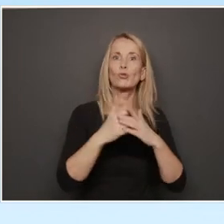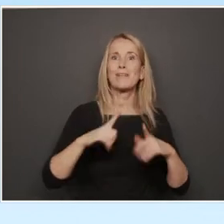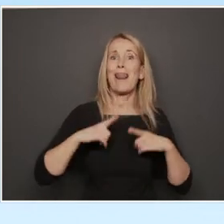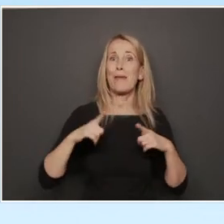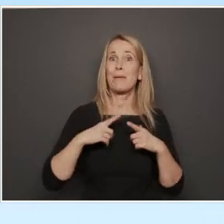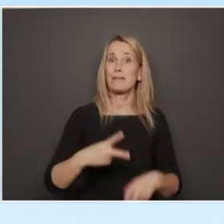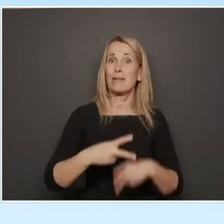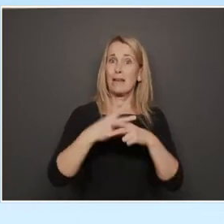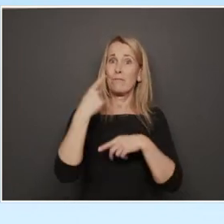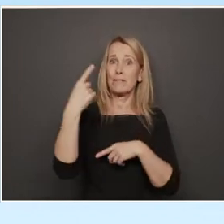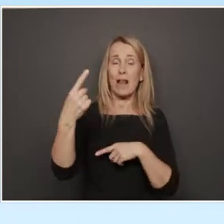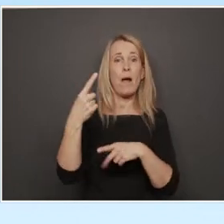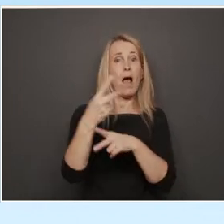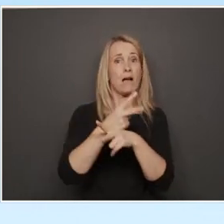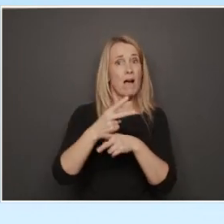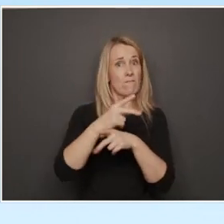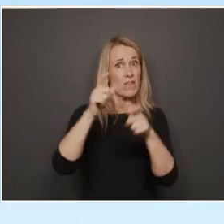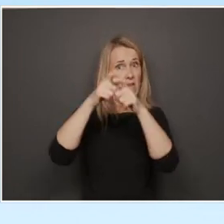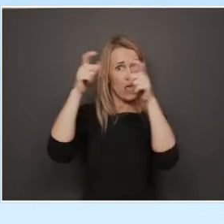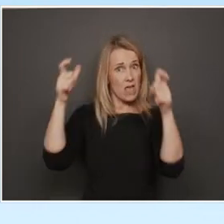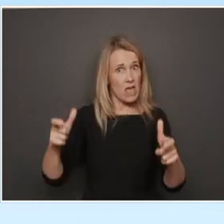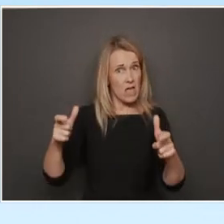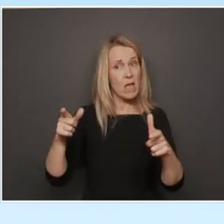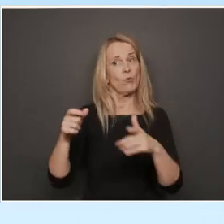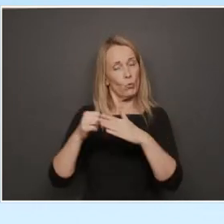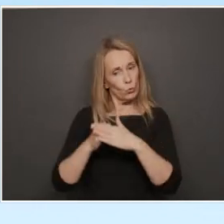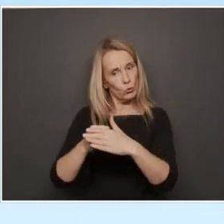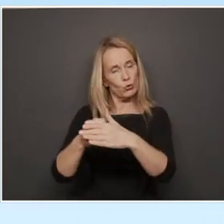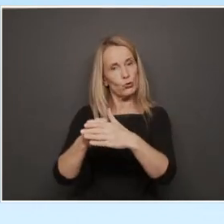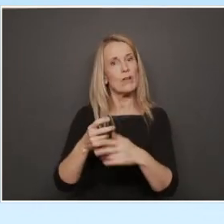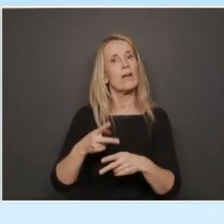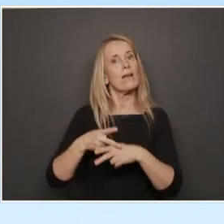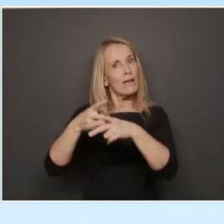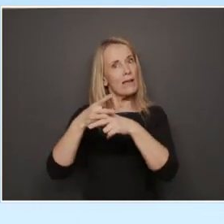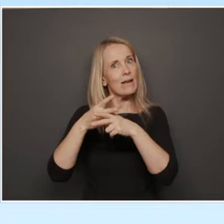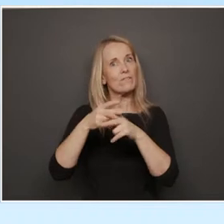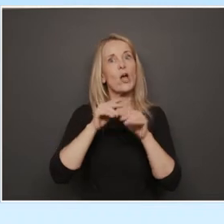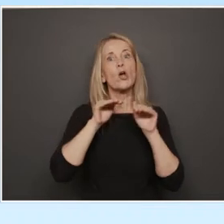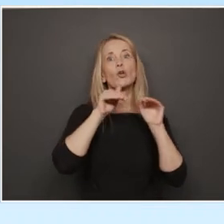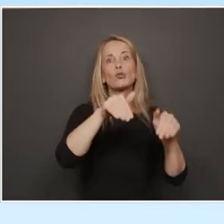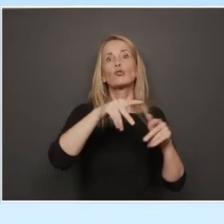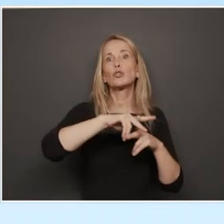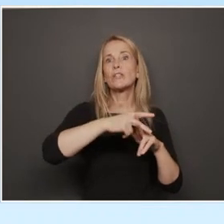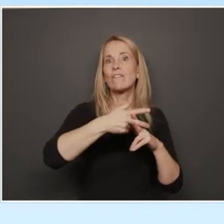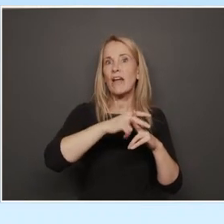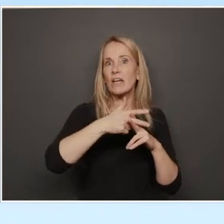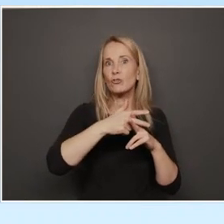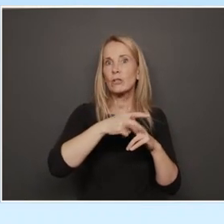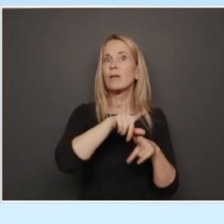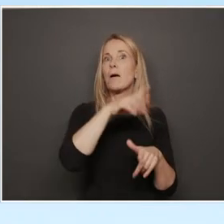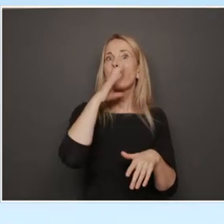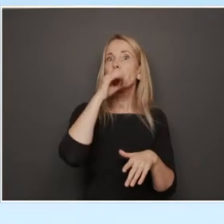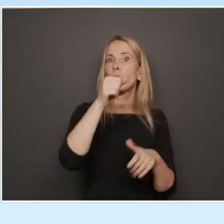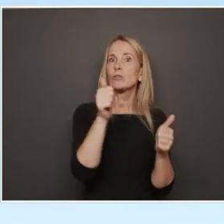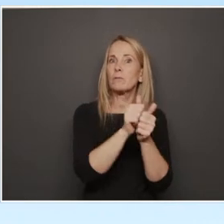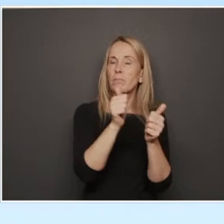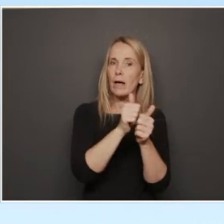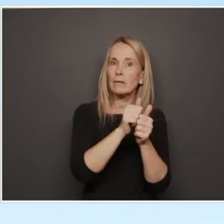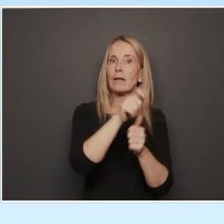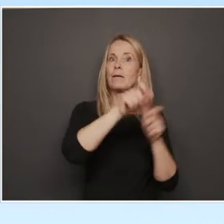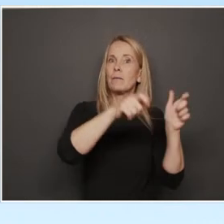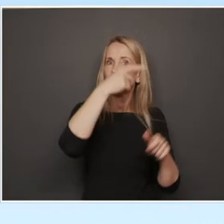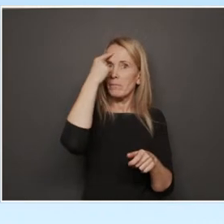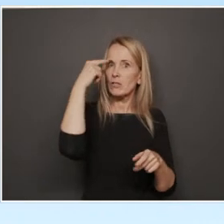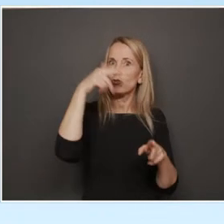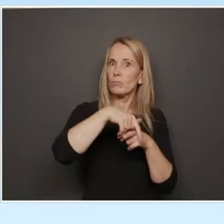Lebenshilfe betriebene Café und hilft durch die Einbindung der geschützten Werkstätte als Postpartner, Menschen mit Behinderungen